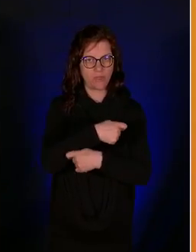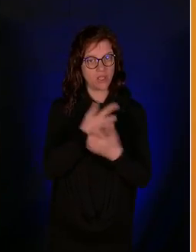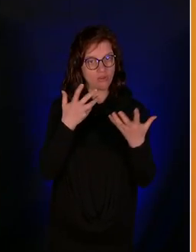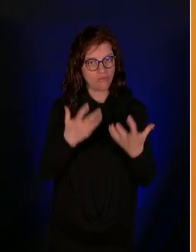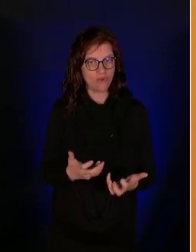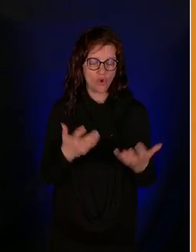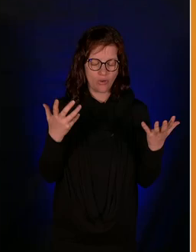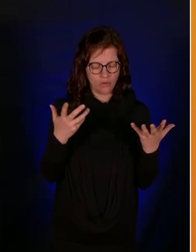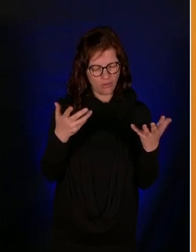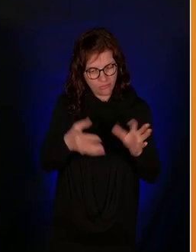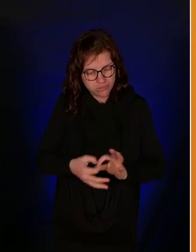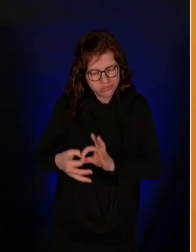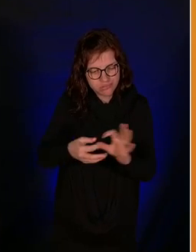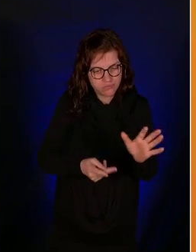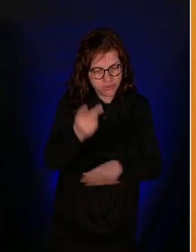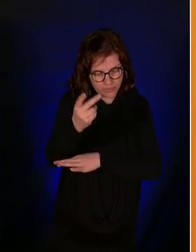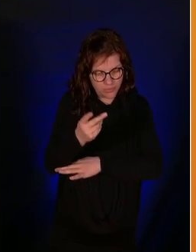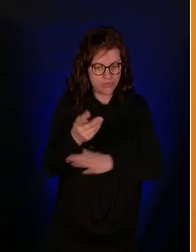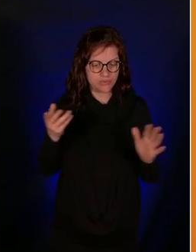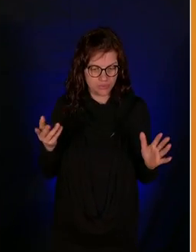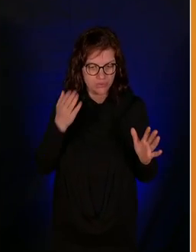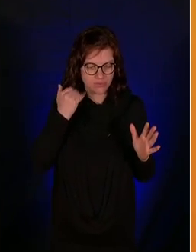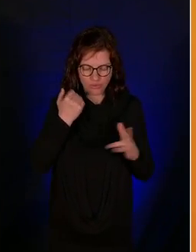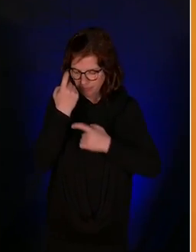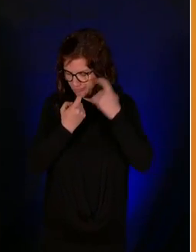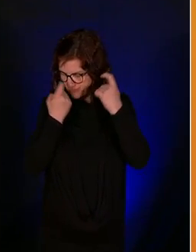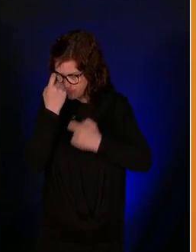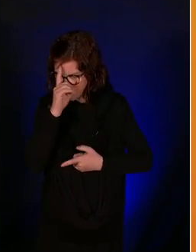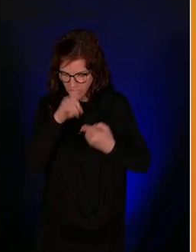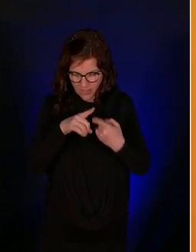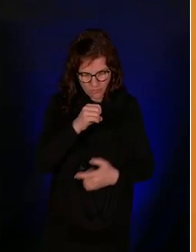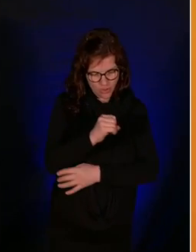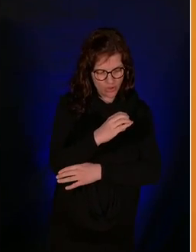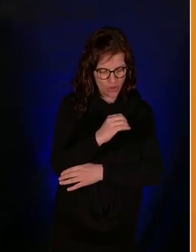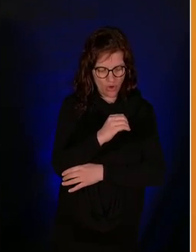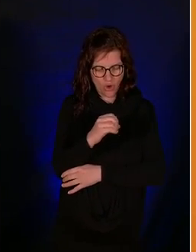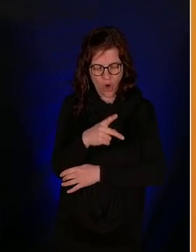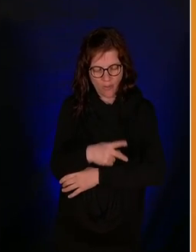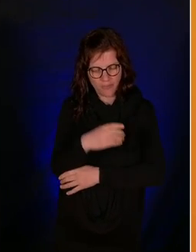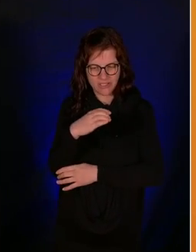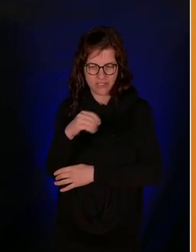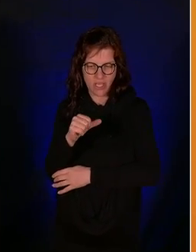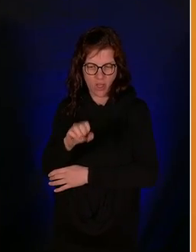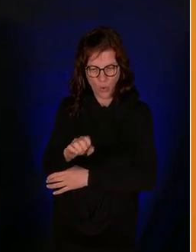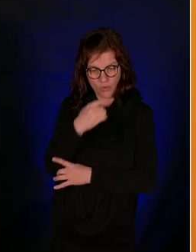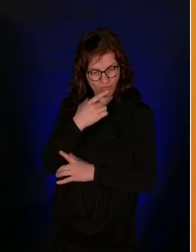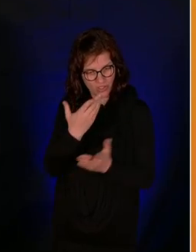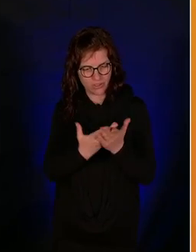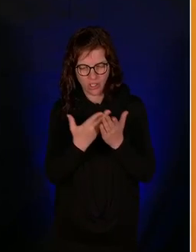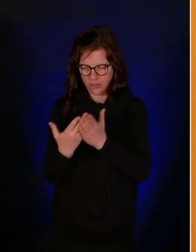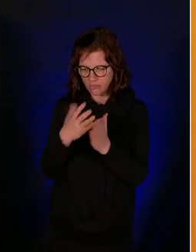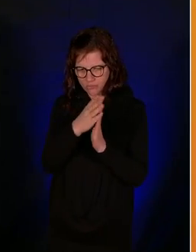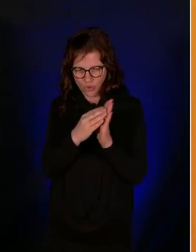pour plus de coopératifs, donc nous envisageons de réfléchir au SCOPE, au CAE, des modèles qui puissent